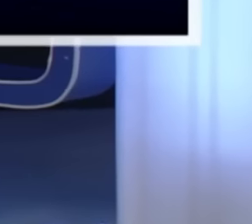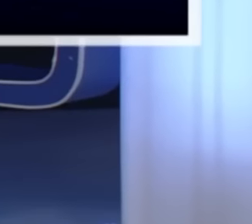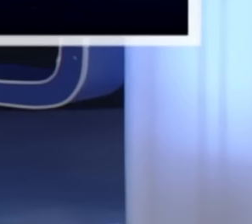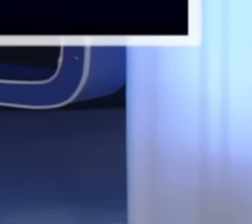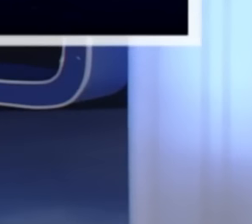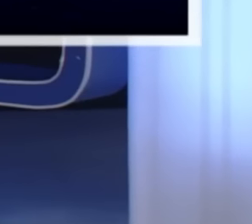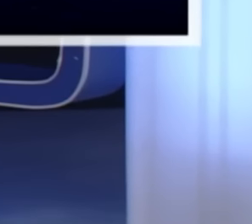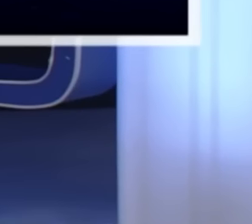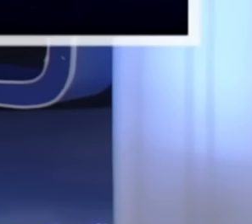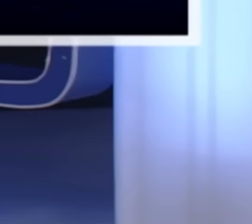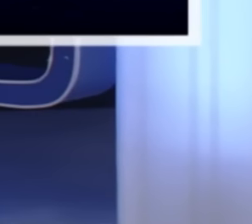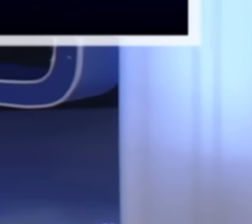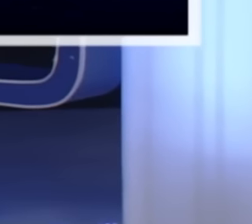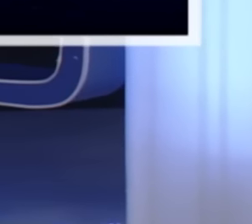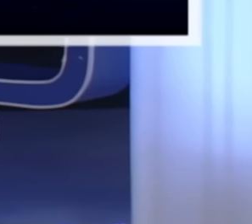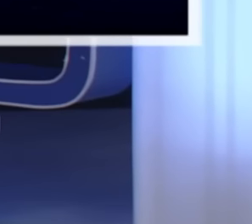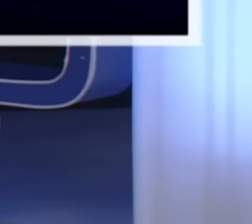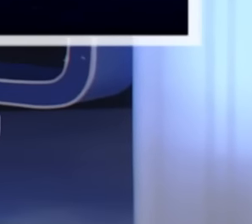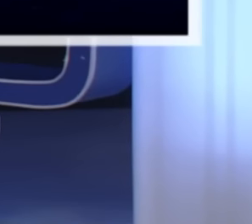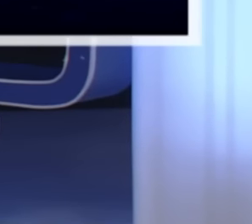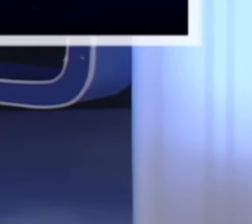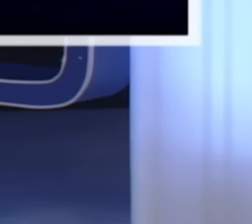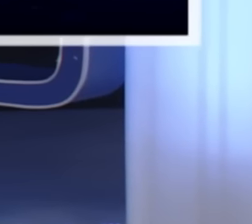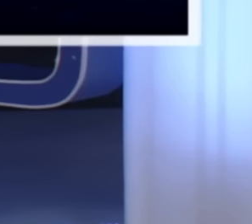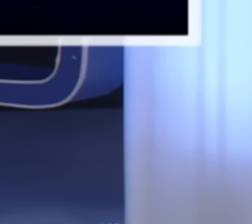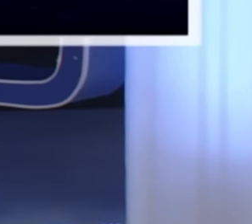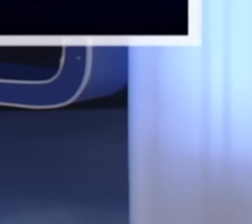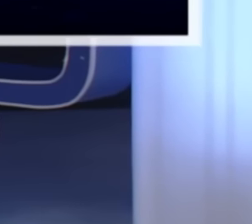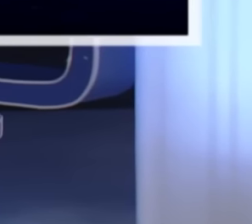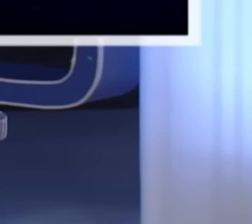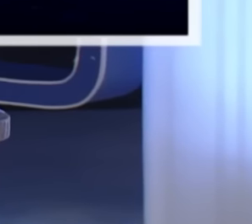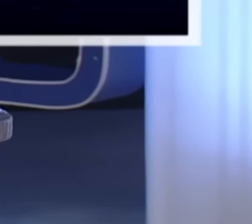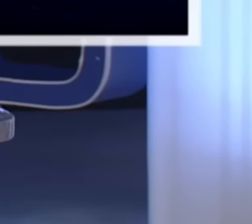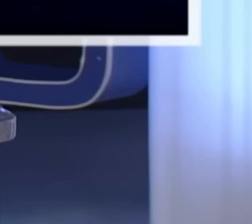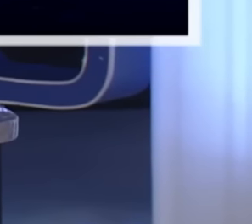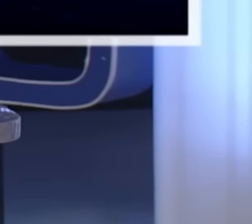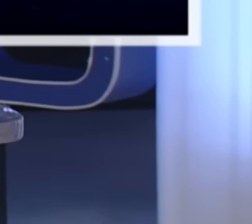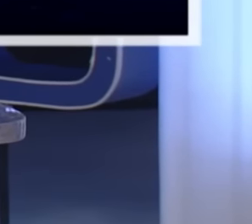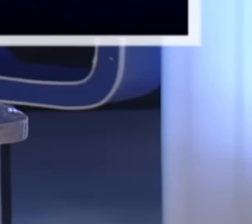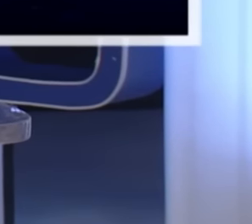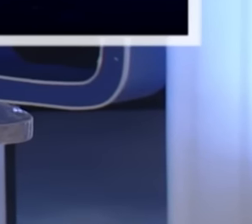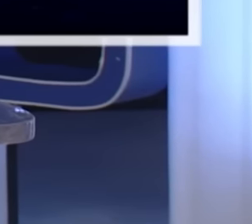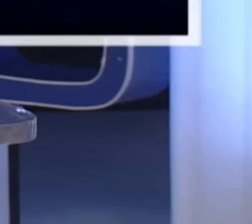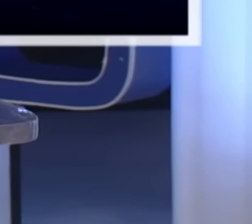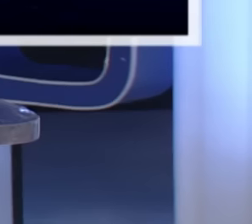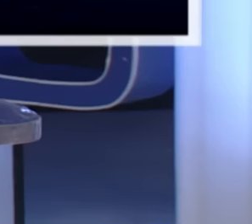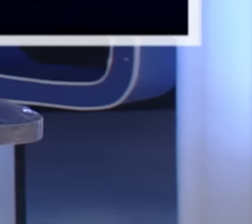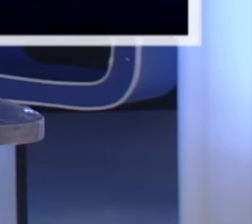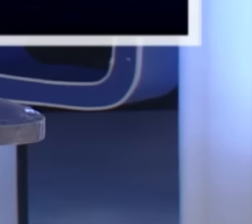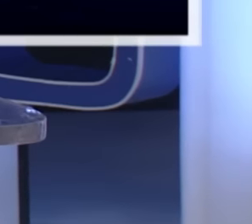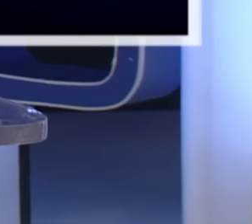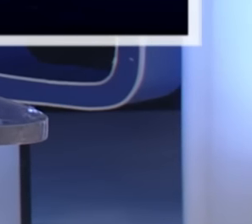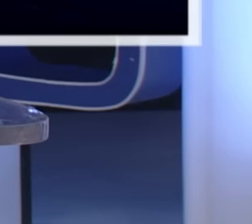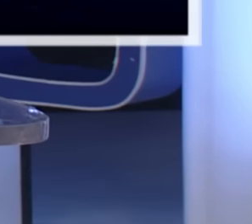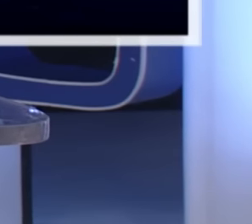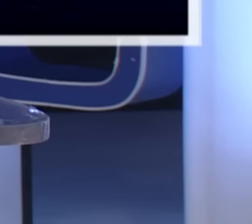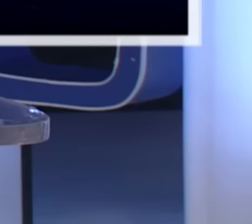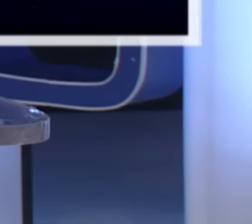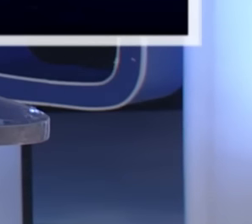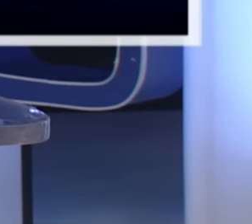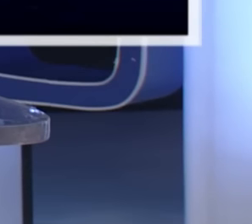Hindi pa masabi ng Philippine Coast Guard kung kailan masisimulan ang pagsipsip sa langis na lula ng motor tanker Terra